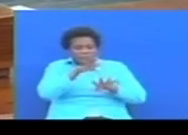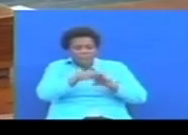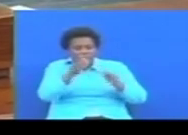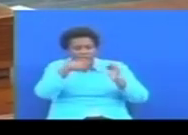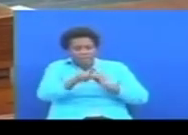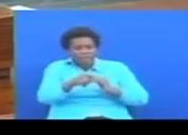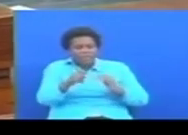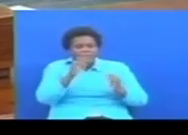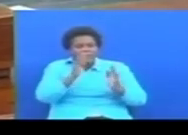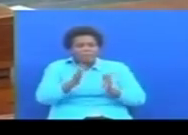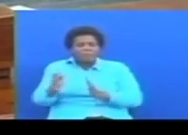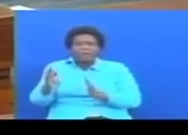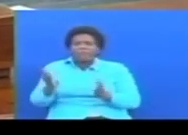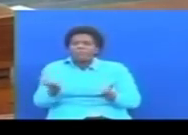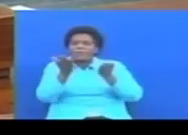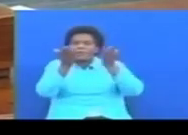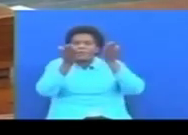miaka mitano